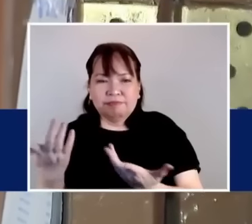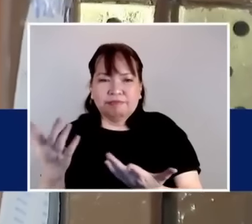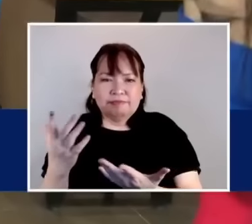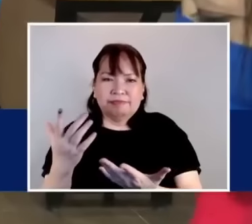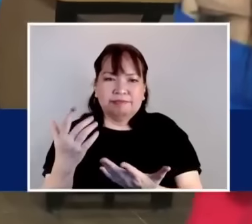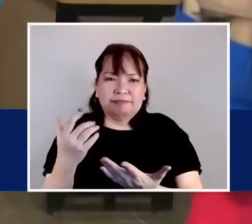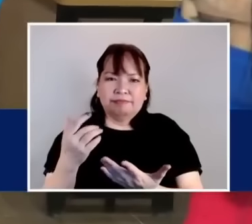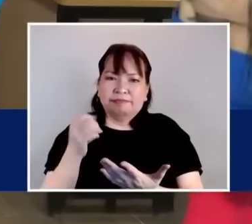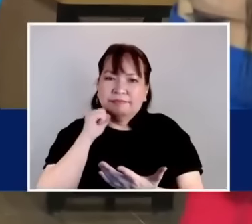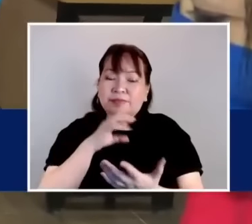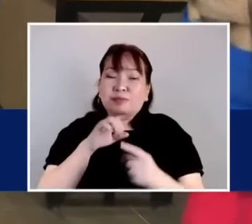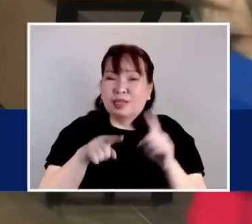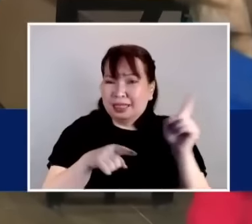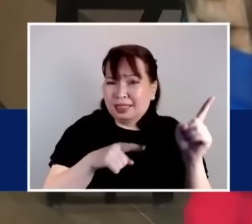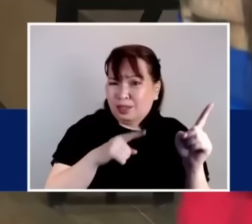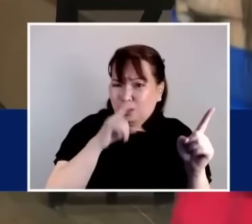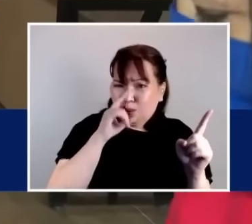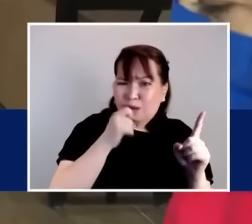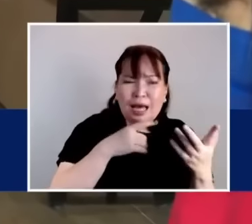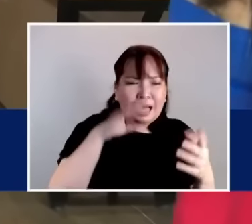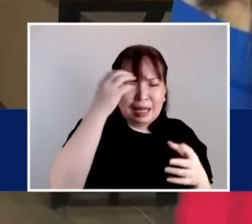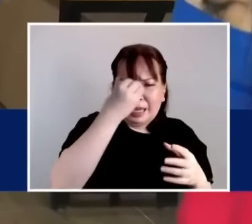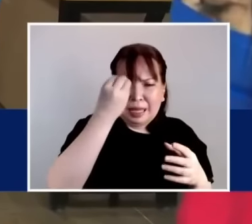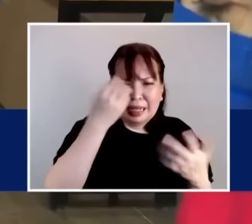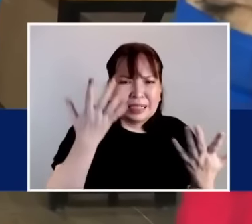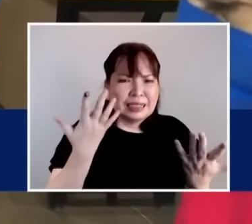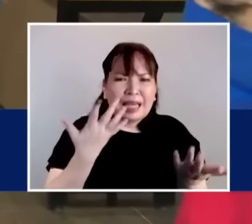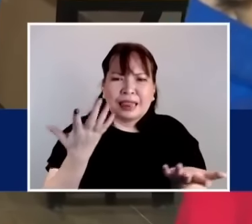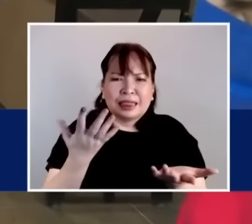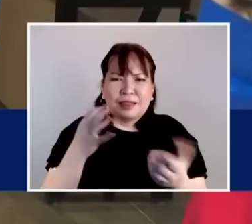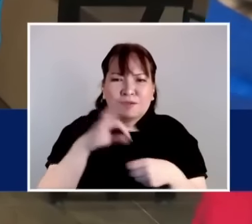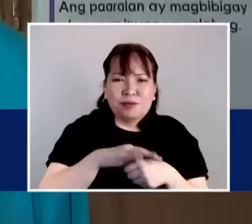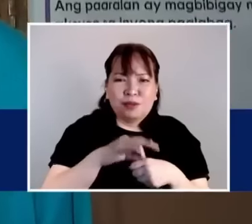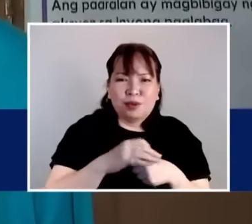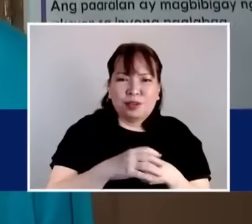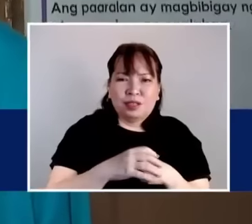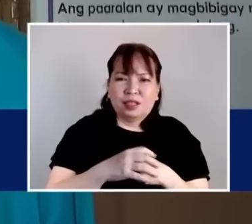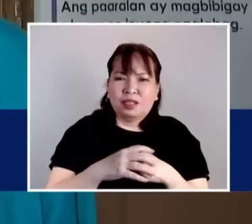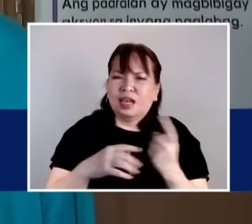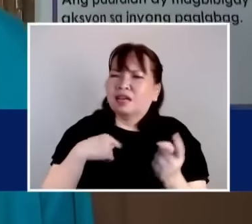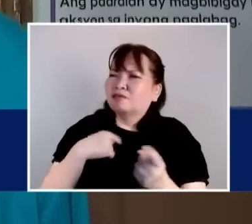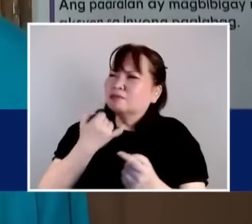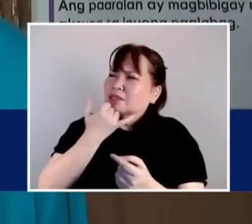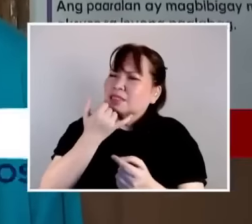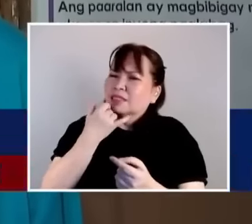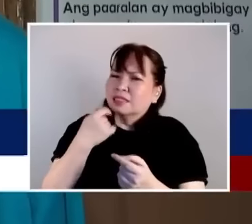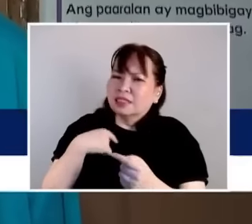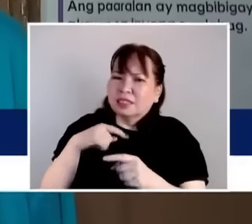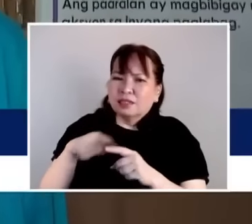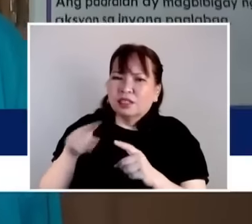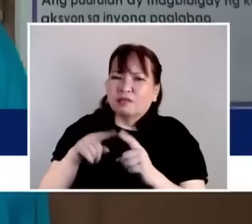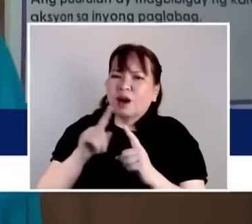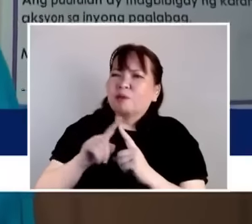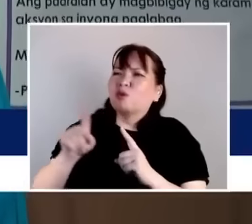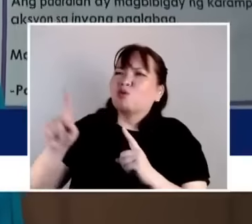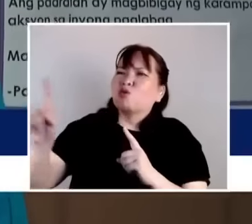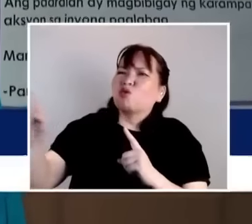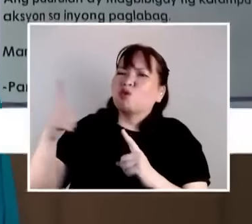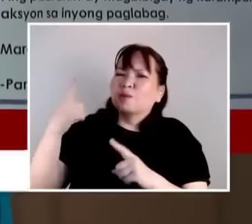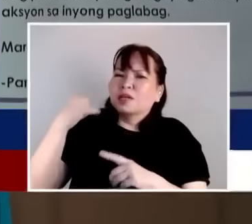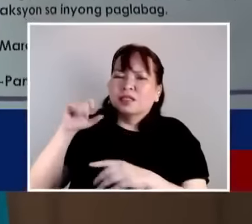at di agad makita kung saan kwarto siya boboto. Kasi naninibago ako natin doon kami doon ako doon sa harap.